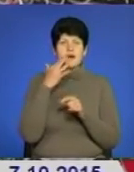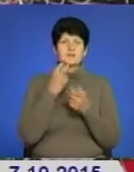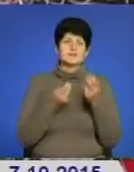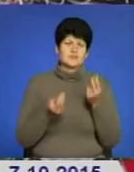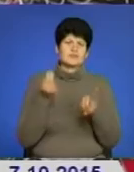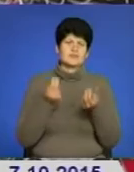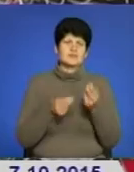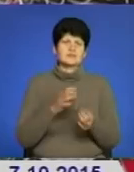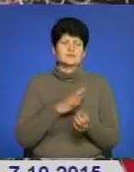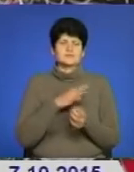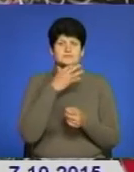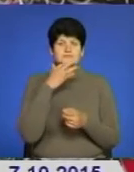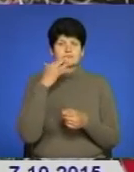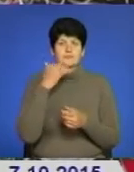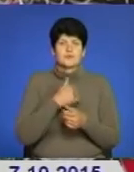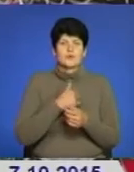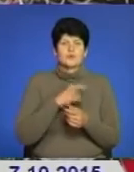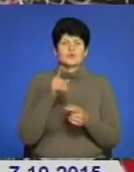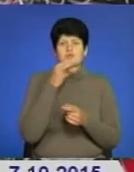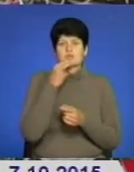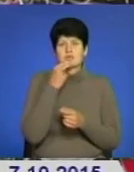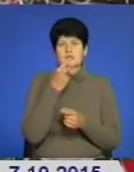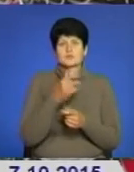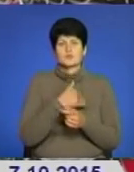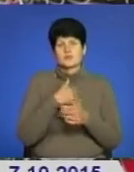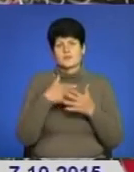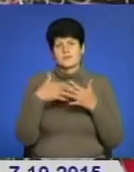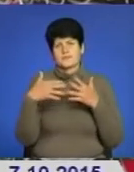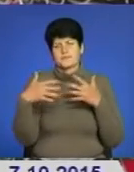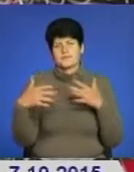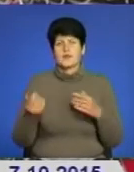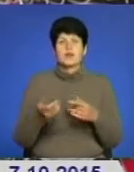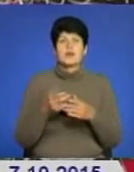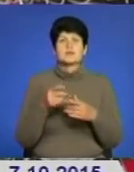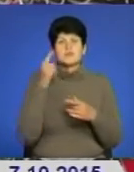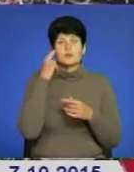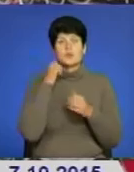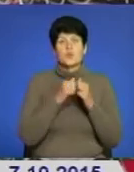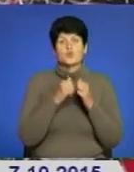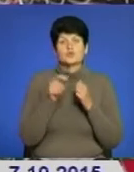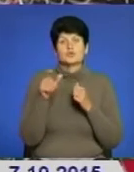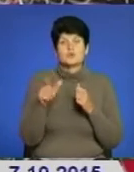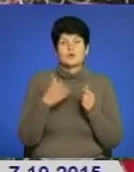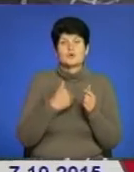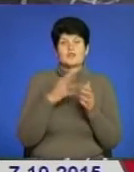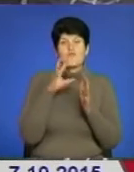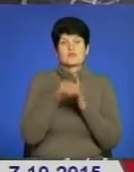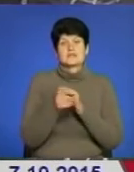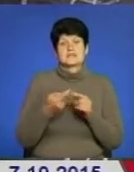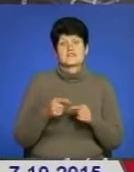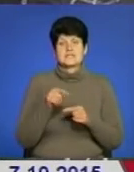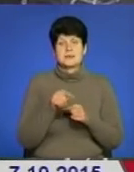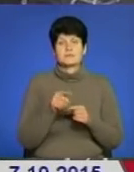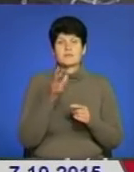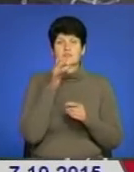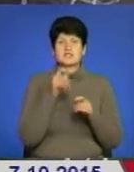жартівливих було, там, я хочу чогось поїсти чи чогось іншого, але це, зрештою, думка кожної людини, що вона хотіла вкласти в це. Під час